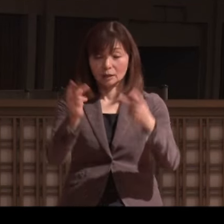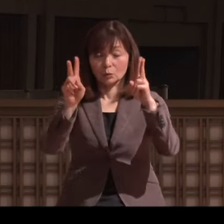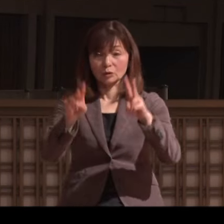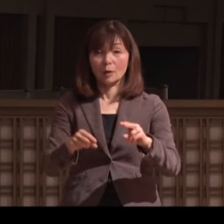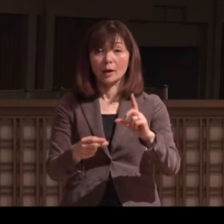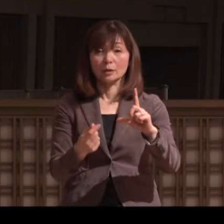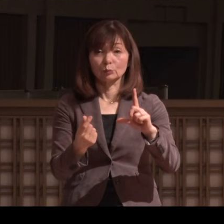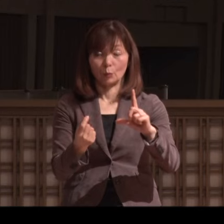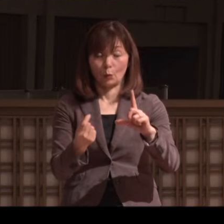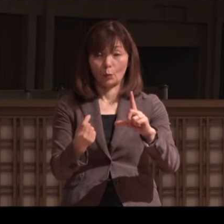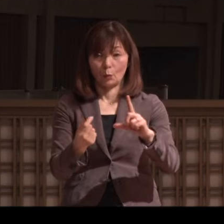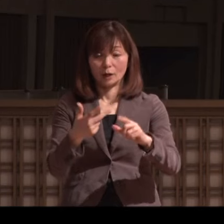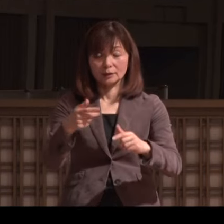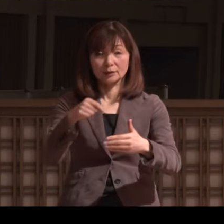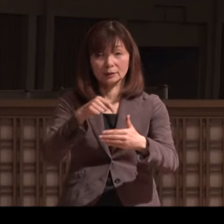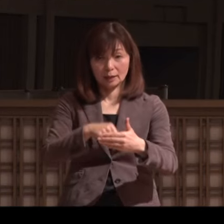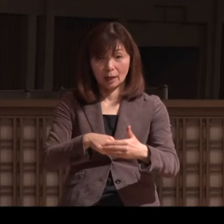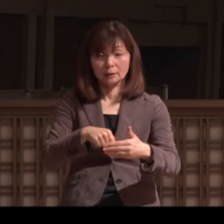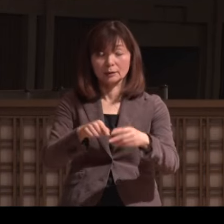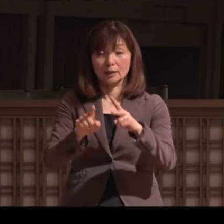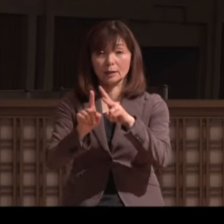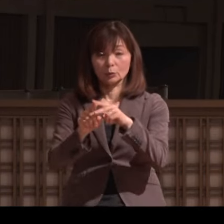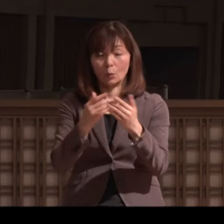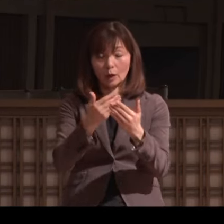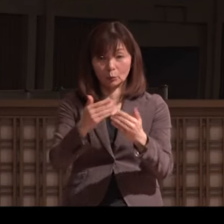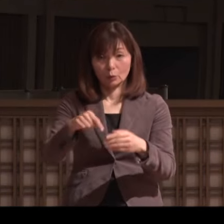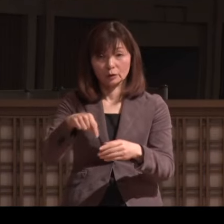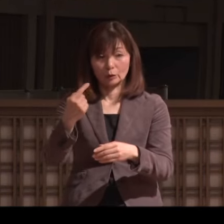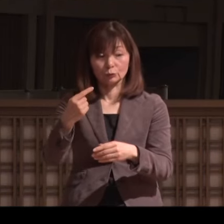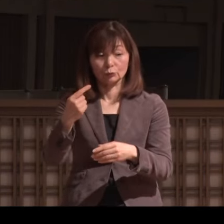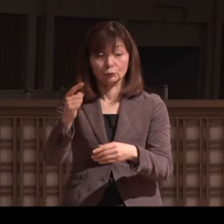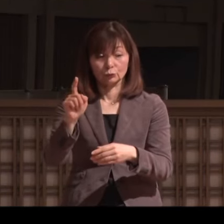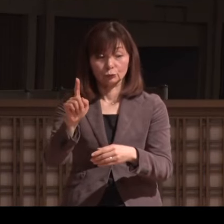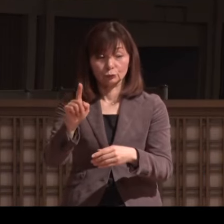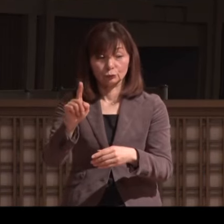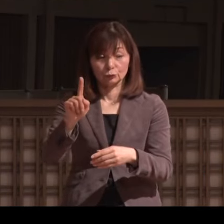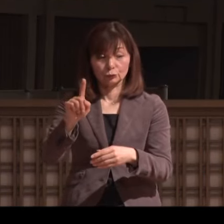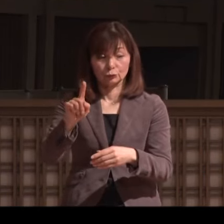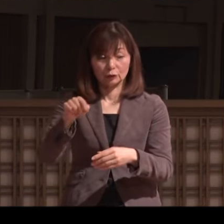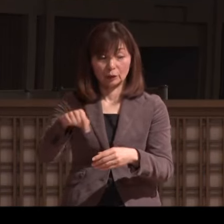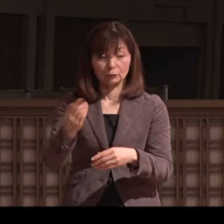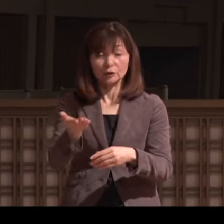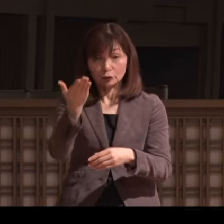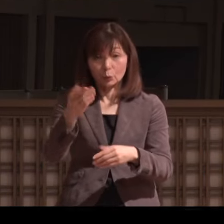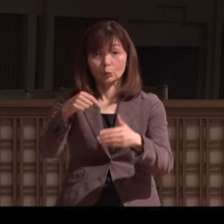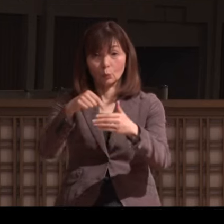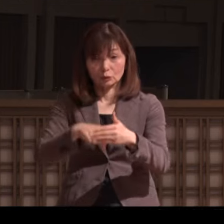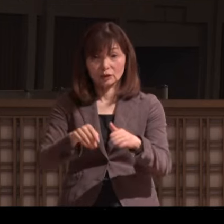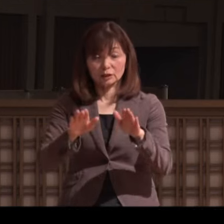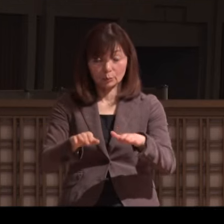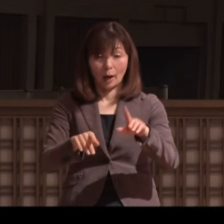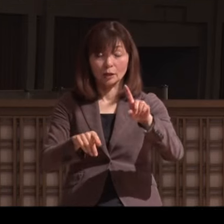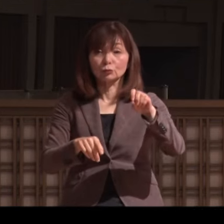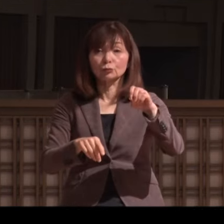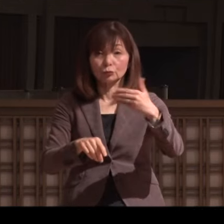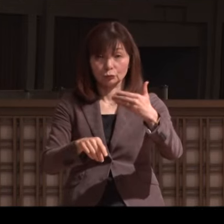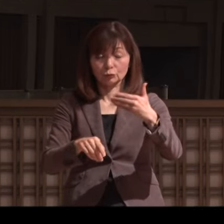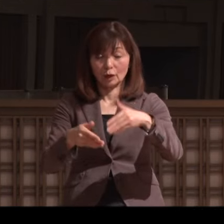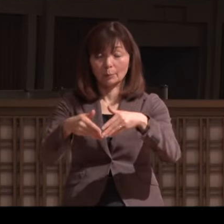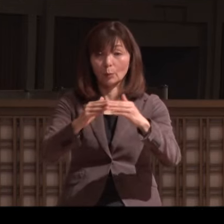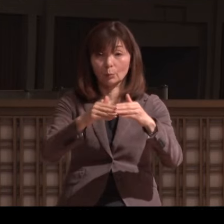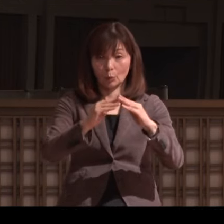もえ市内141学区のうちえ現在え19地域でえ設立をされ活動がなされていることは